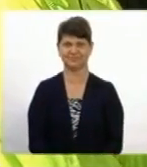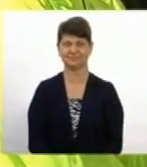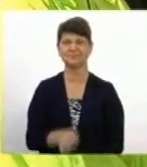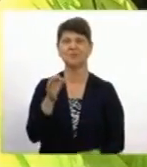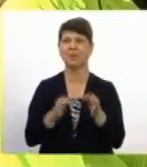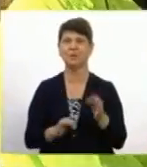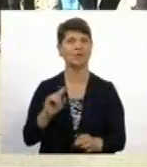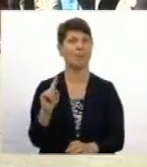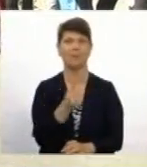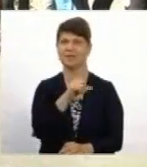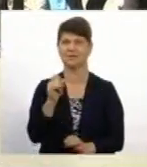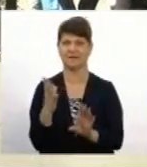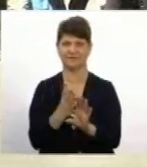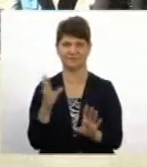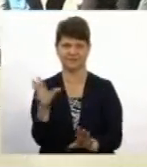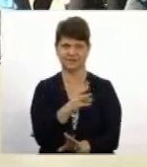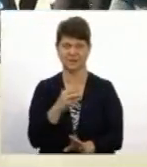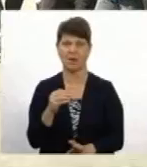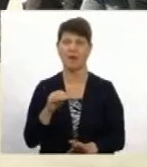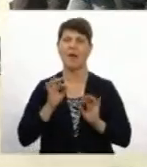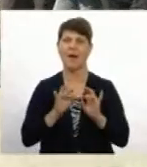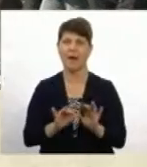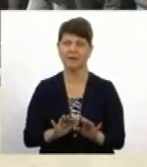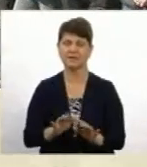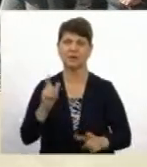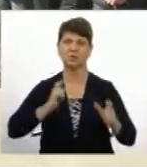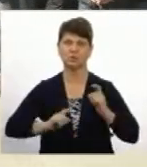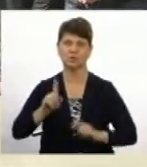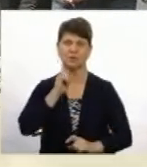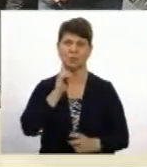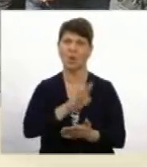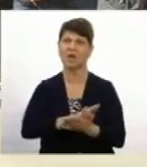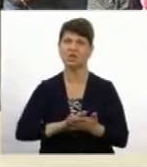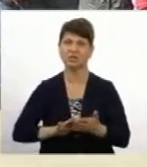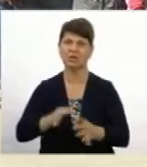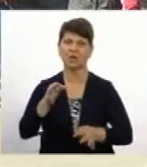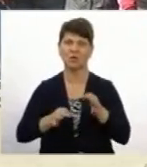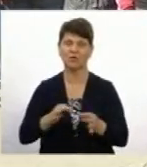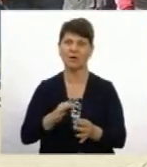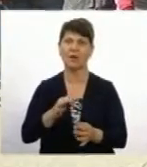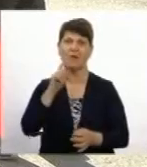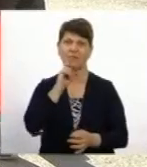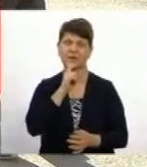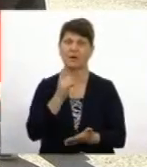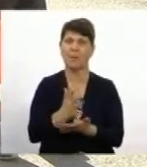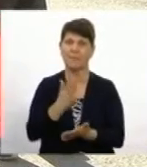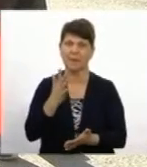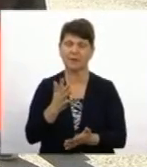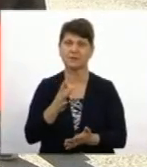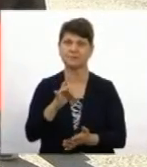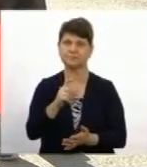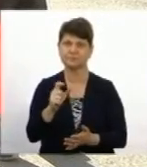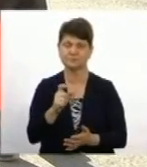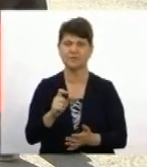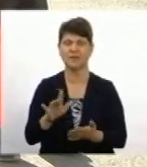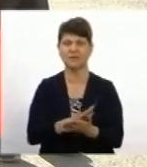Природа, перш за все. Акція «Студентська молодь за чисте довкілля» у Вінниці проходить вп'яте. Організовує прибирання відділ з благоустрою